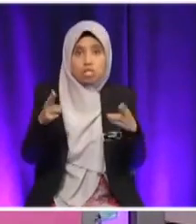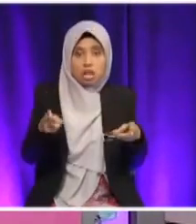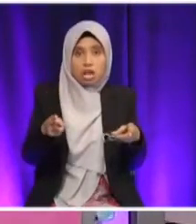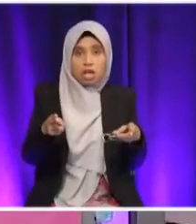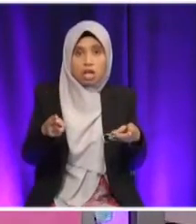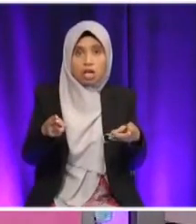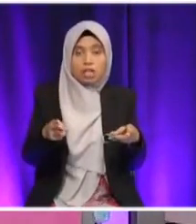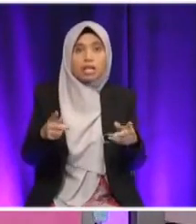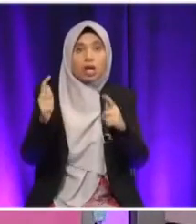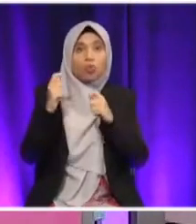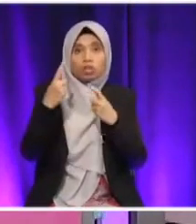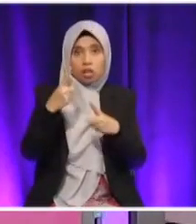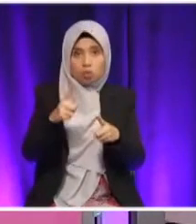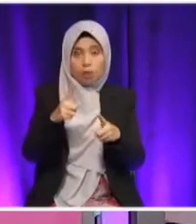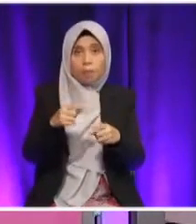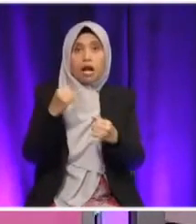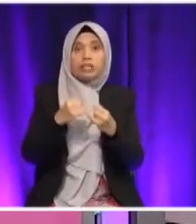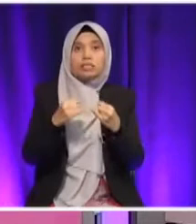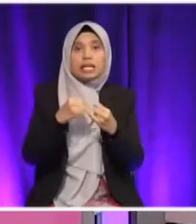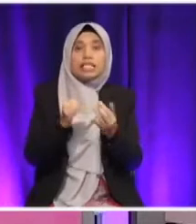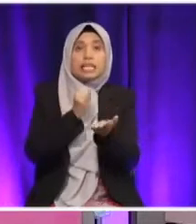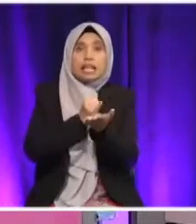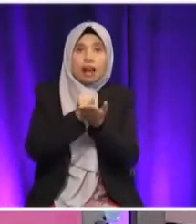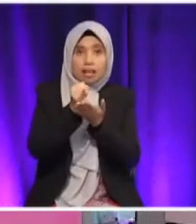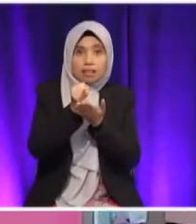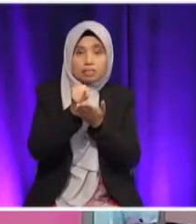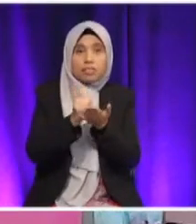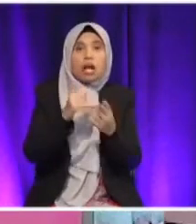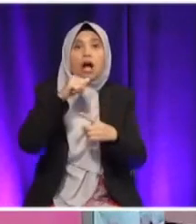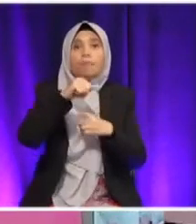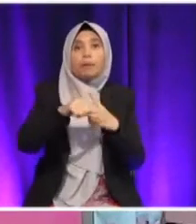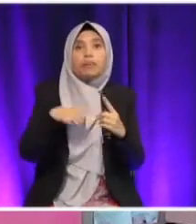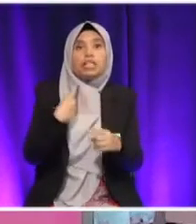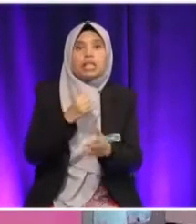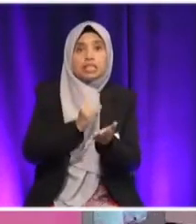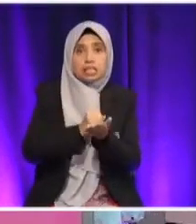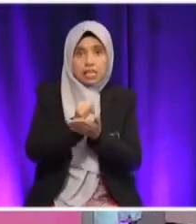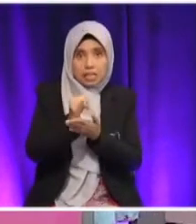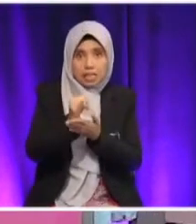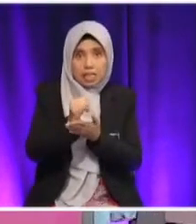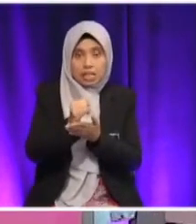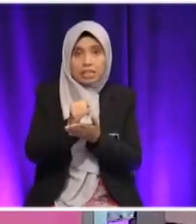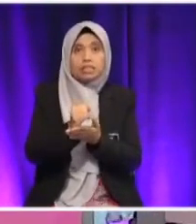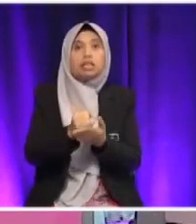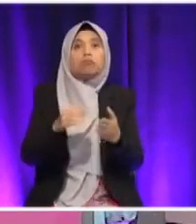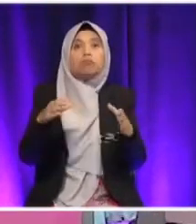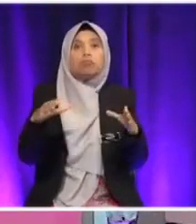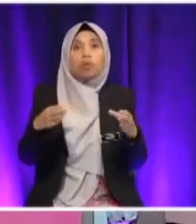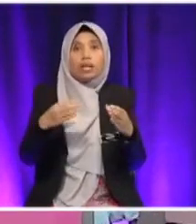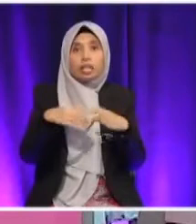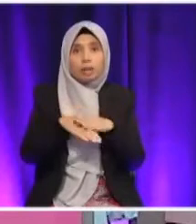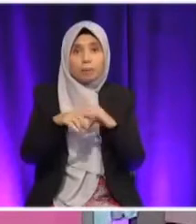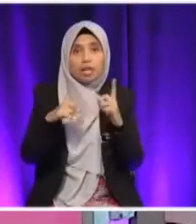dan akhir sekali mestilah ikhlas ability ikhlas dalam melakukan sesuatu kerja ataupun